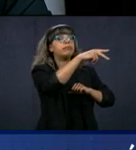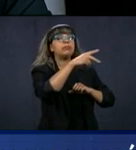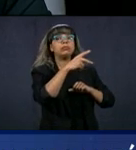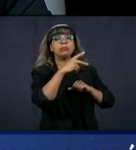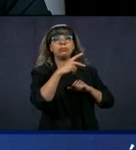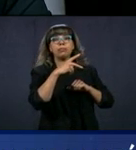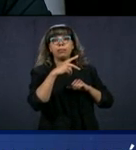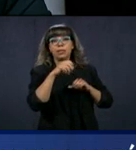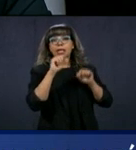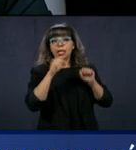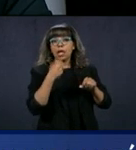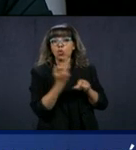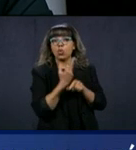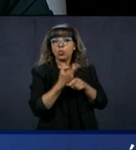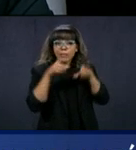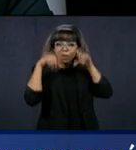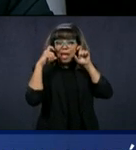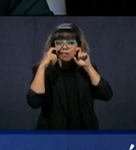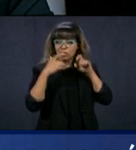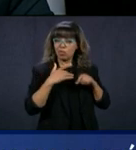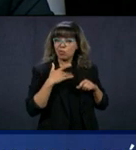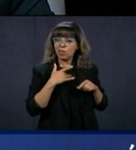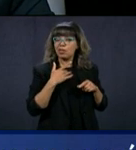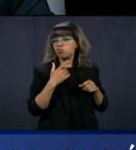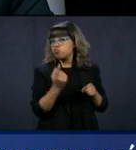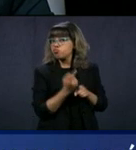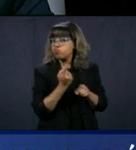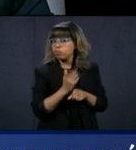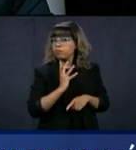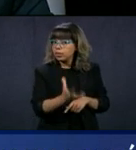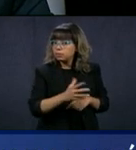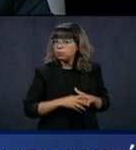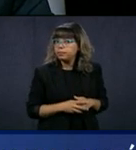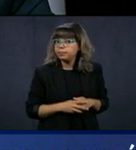la randonnée, maintenant que la météo est plus agréable?